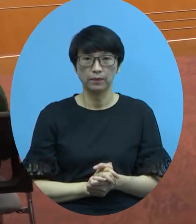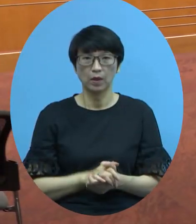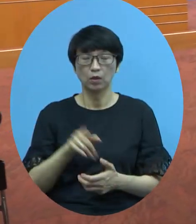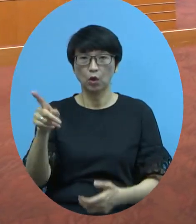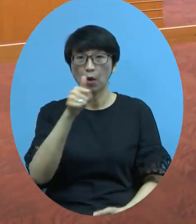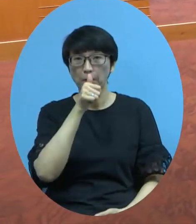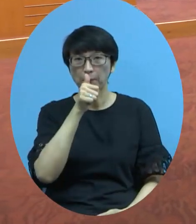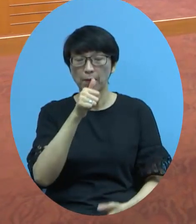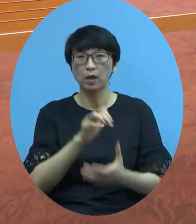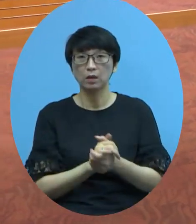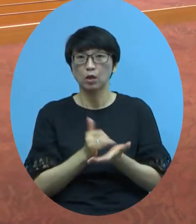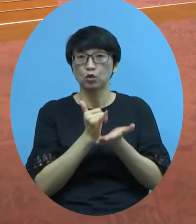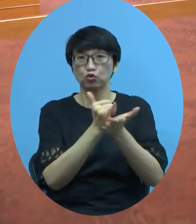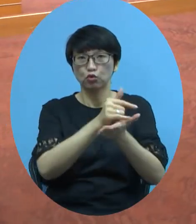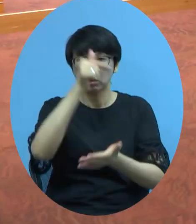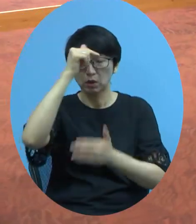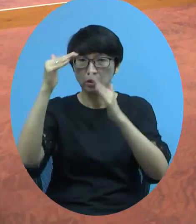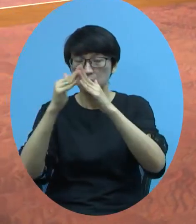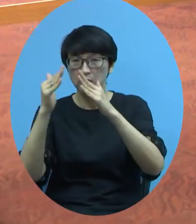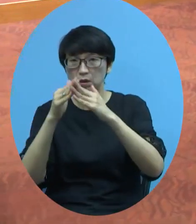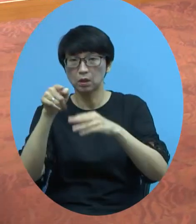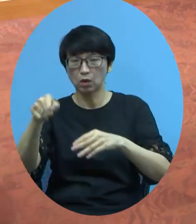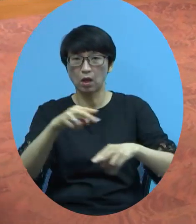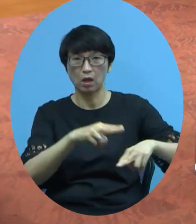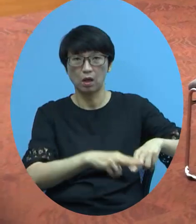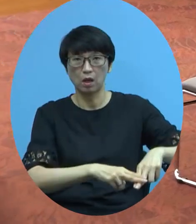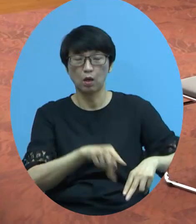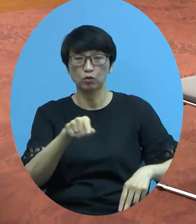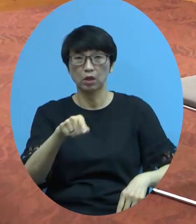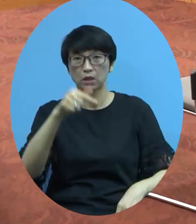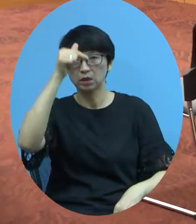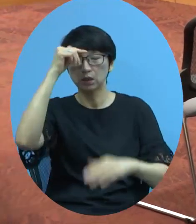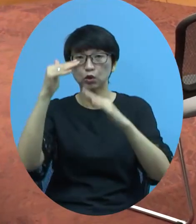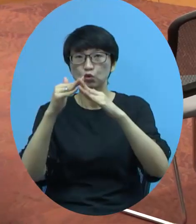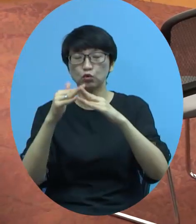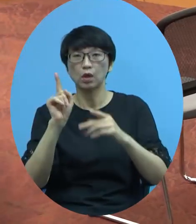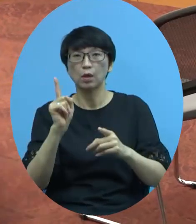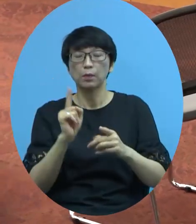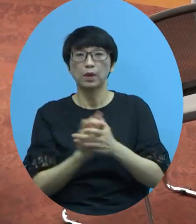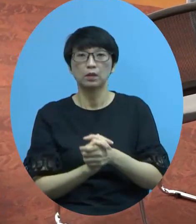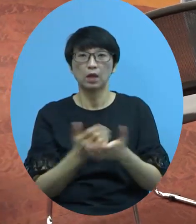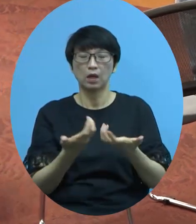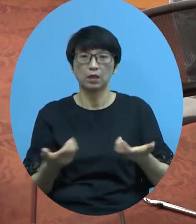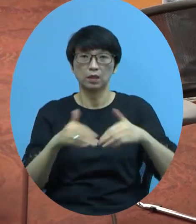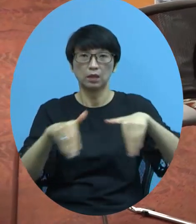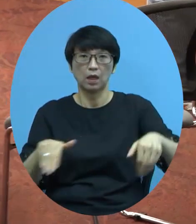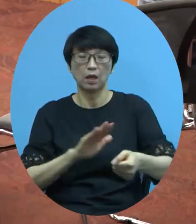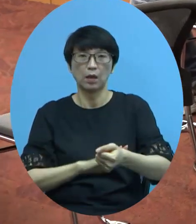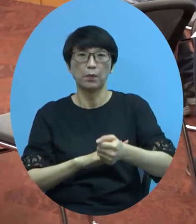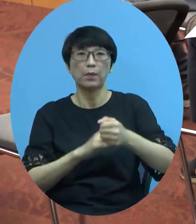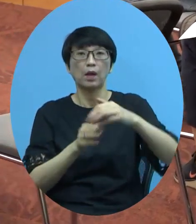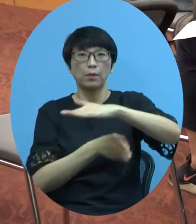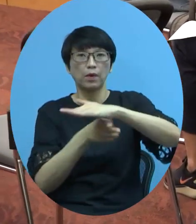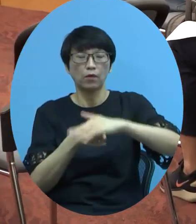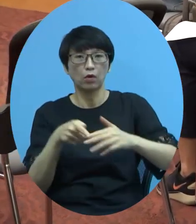爸係俾人送咗去醫院幾耐，即係佢逗留咗喺醫院入邊，會唔會喺隔離病房入邊？即係佢自己有機會受到